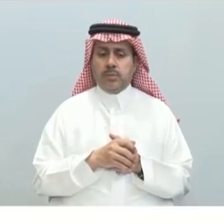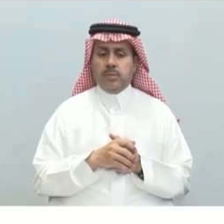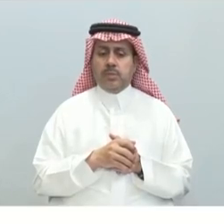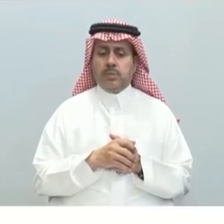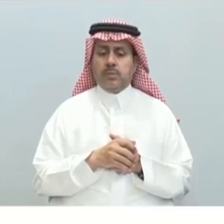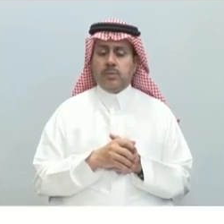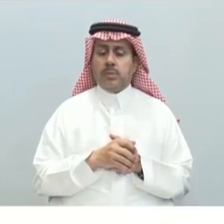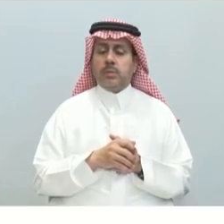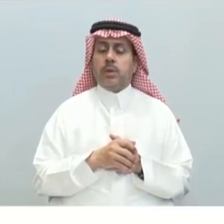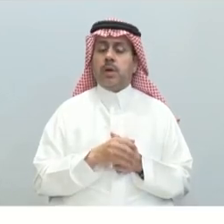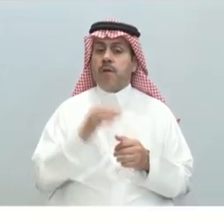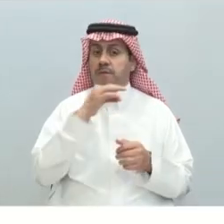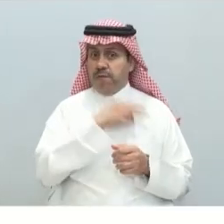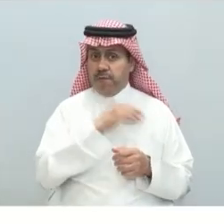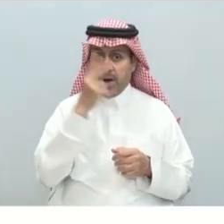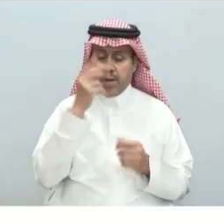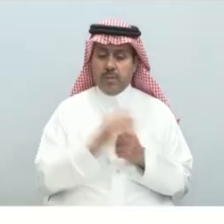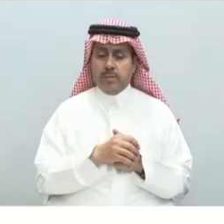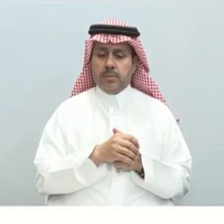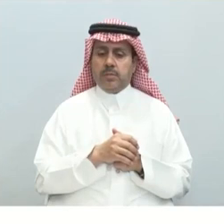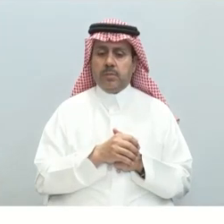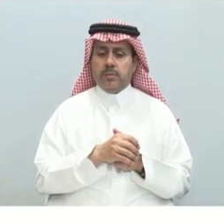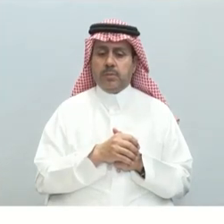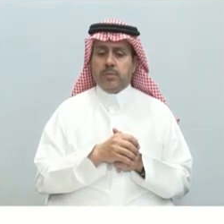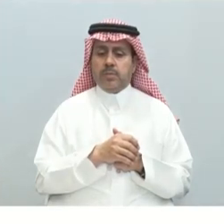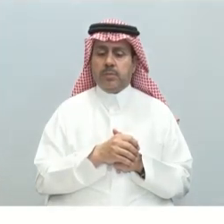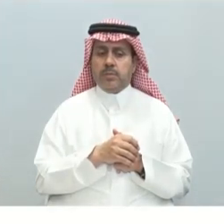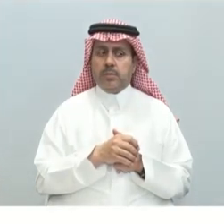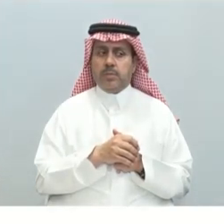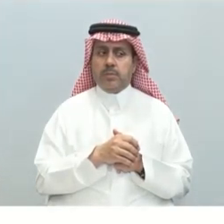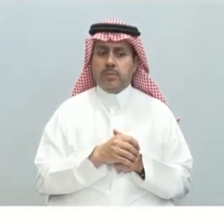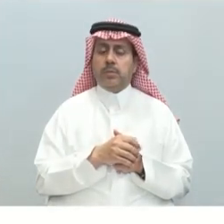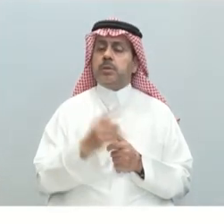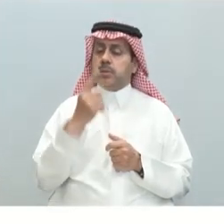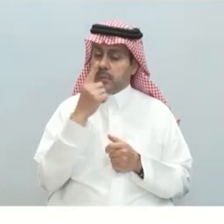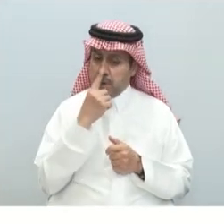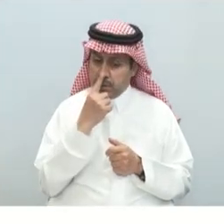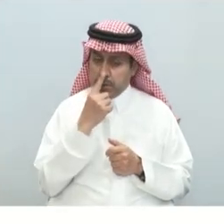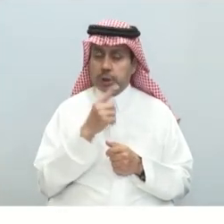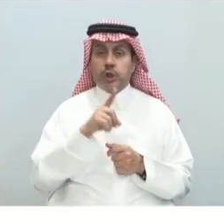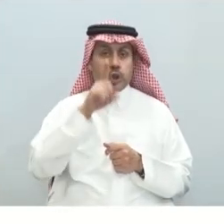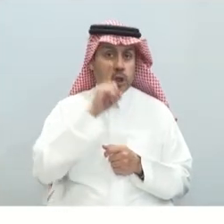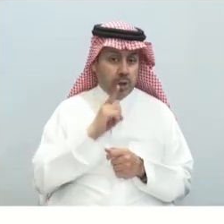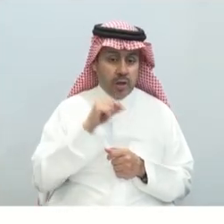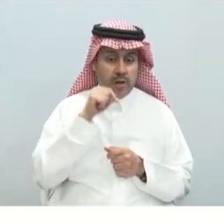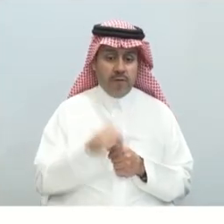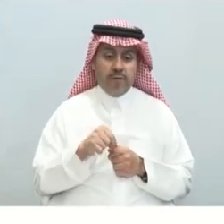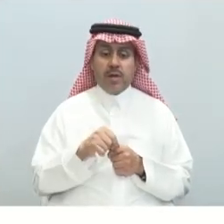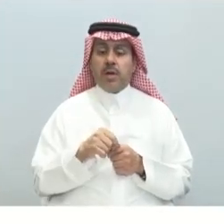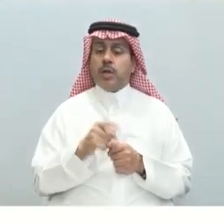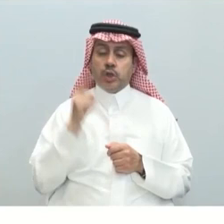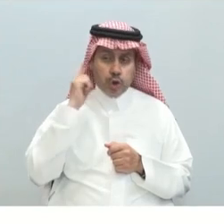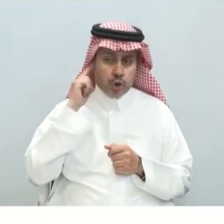ايضا الى فائده اخرى مستنبطه من الايات التي معنا وهي طاعه الشيطان والاصغاء